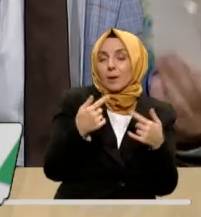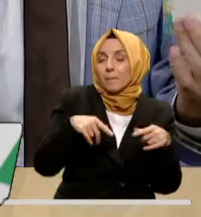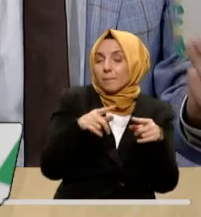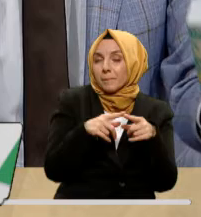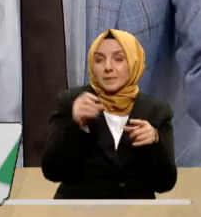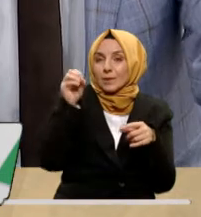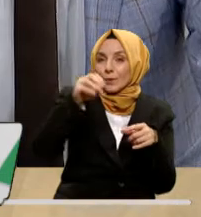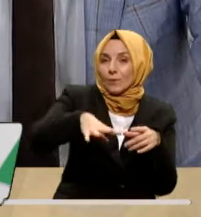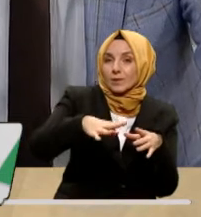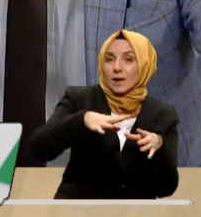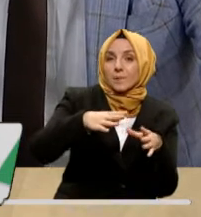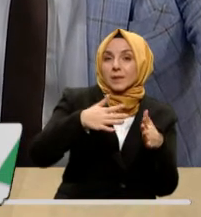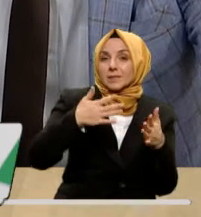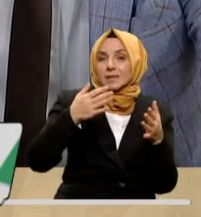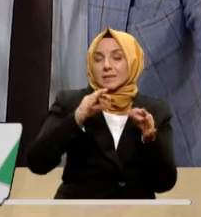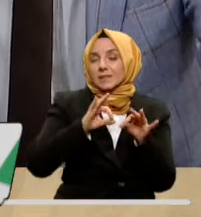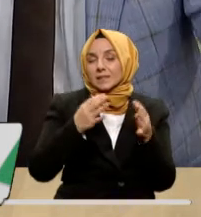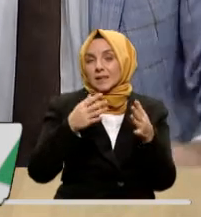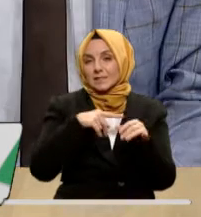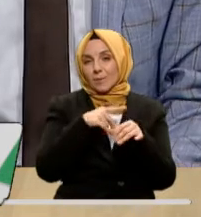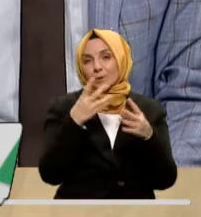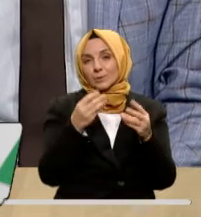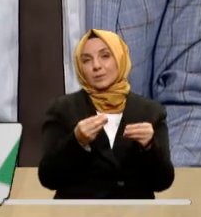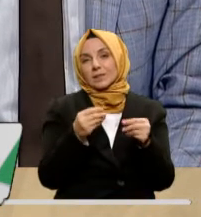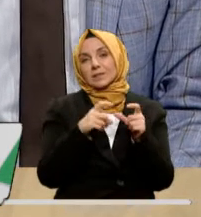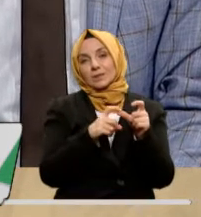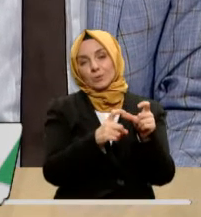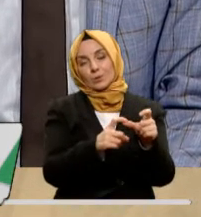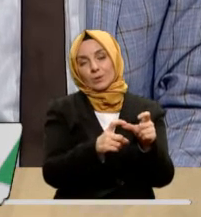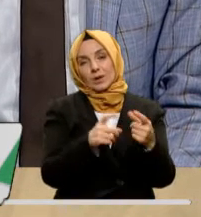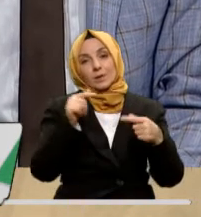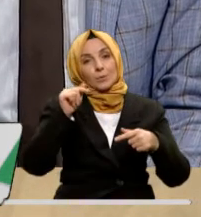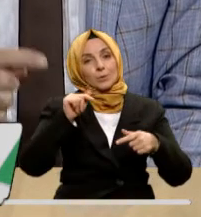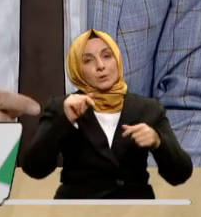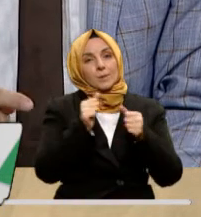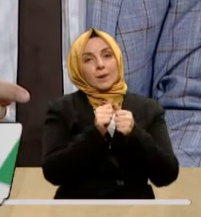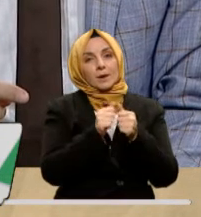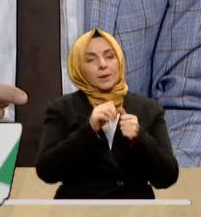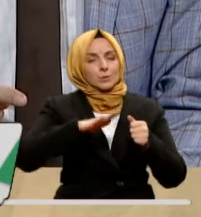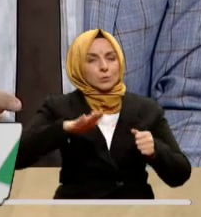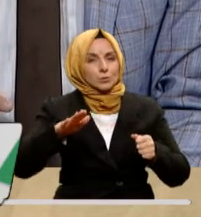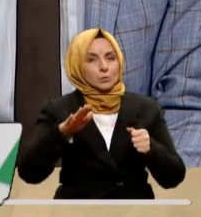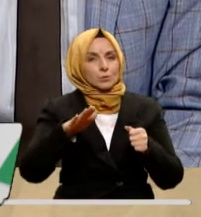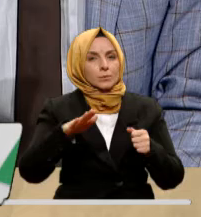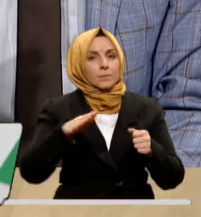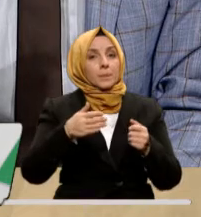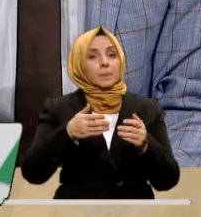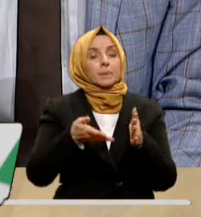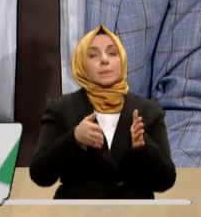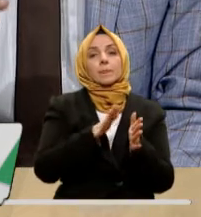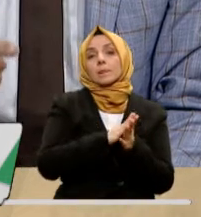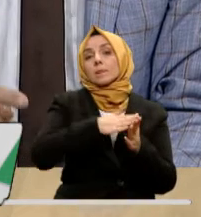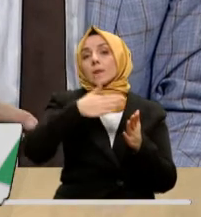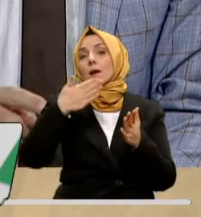ulaşacaksınız diye sorulan takvimimiz bu da beraber yine çocuk dergimizde beraber her ay